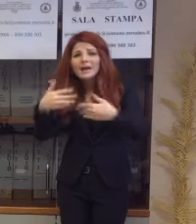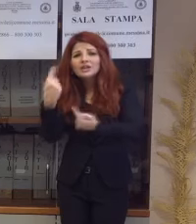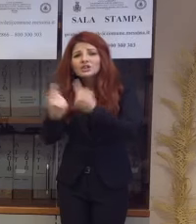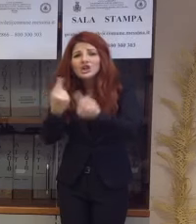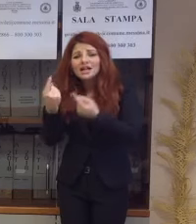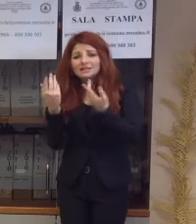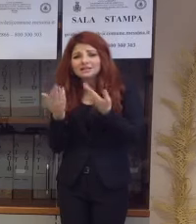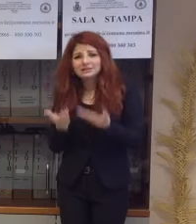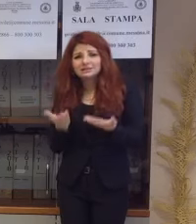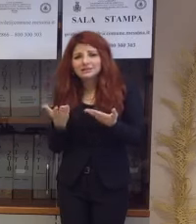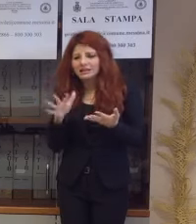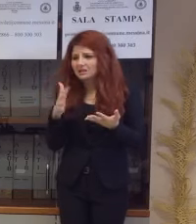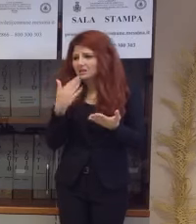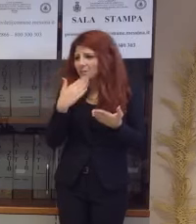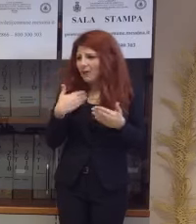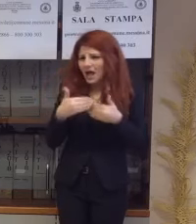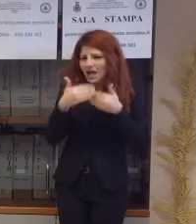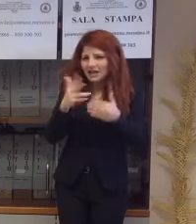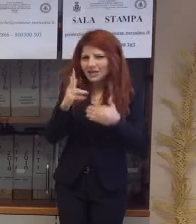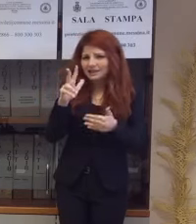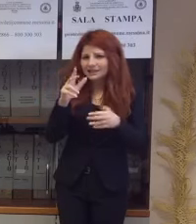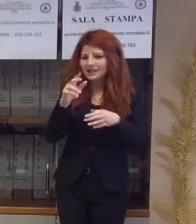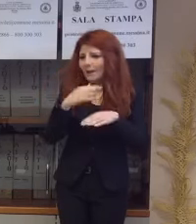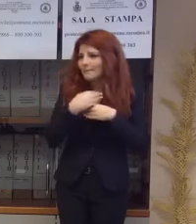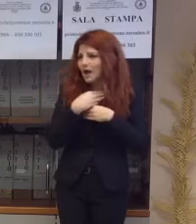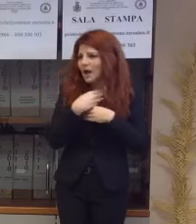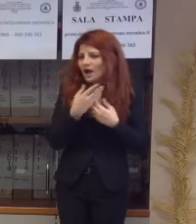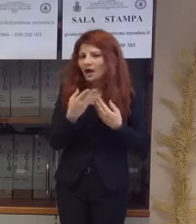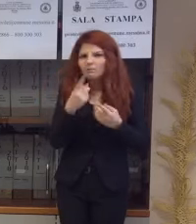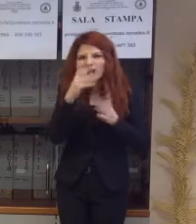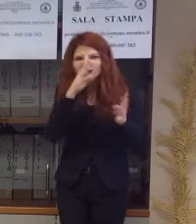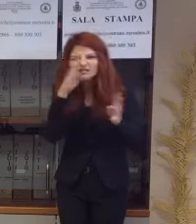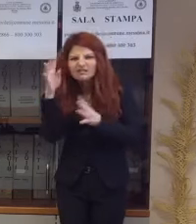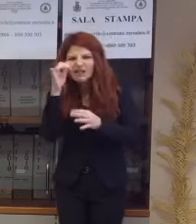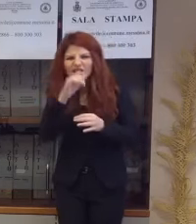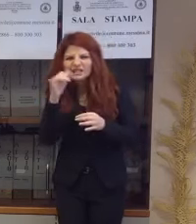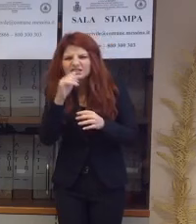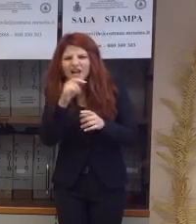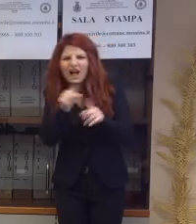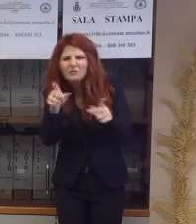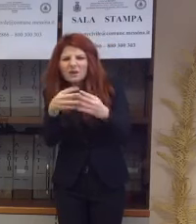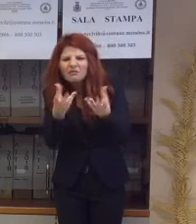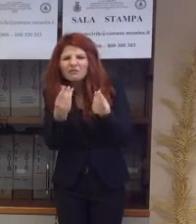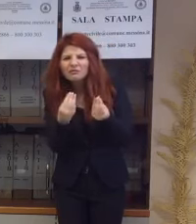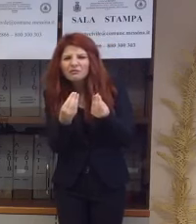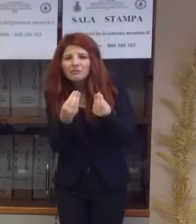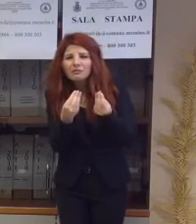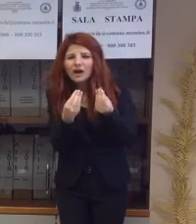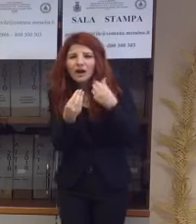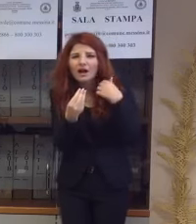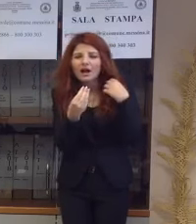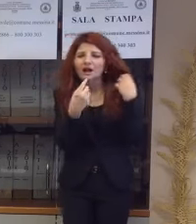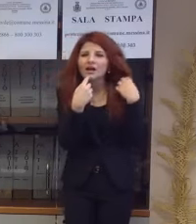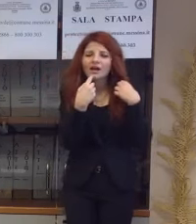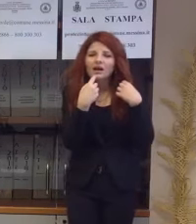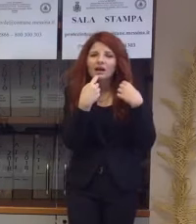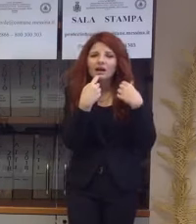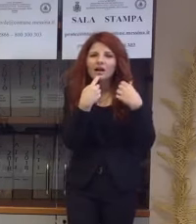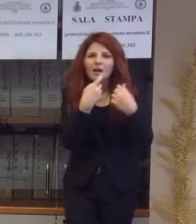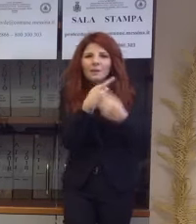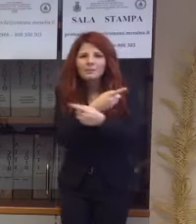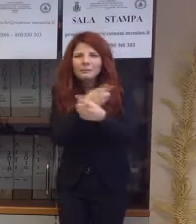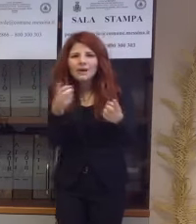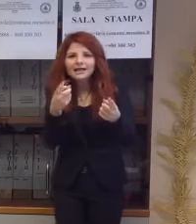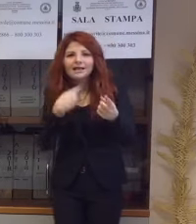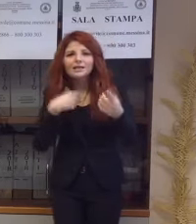ricordo male. Ma di che cosa siete distratti? Scusatemi, chi è che mi rimborsa ora l'euro e